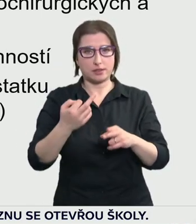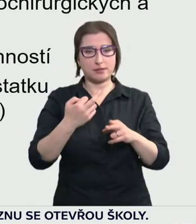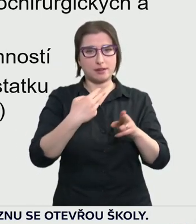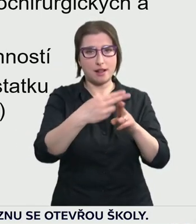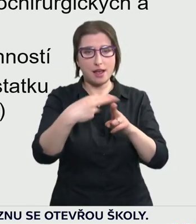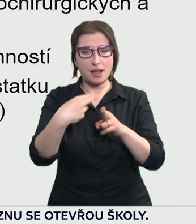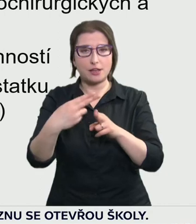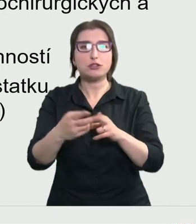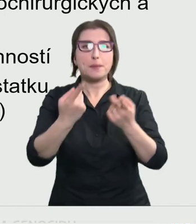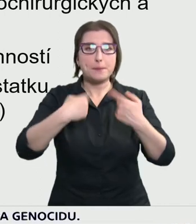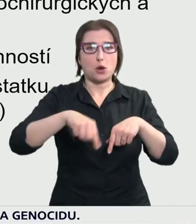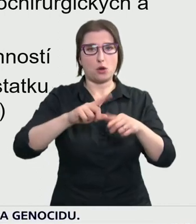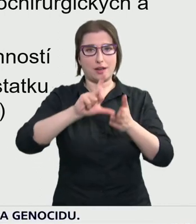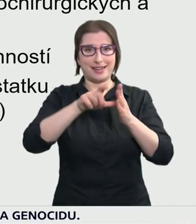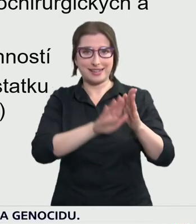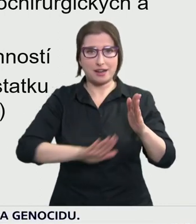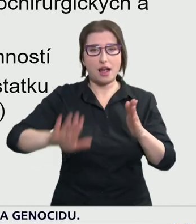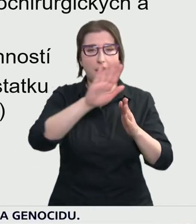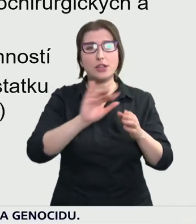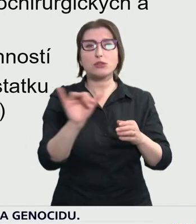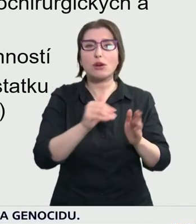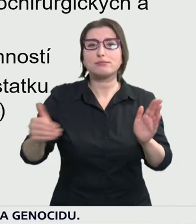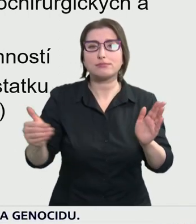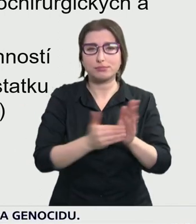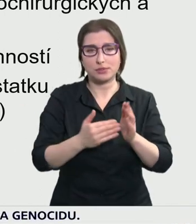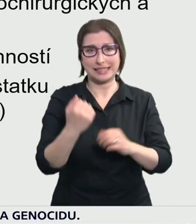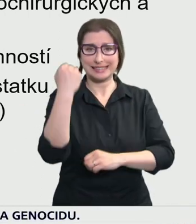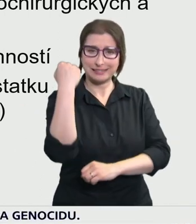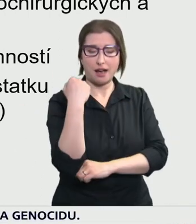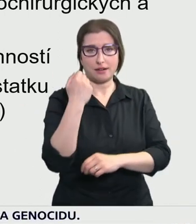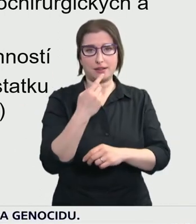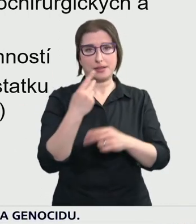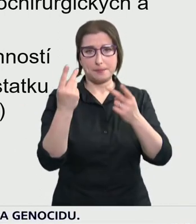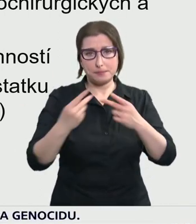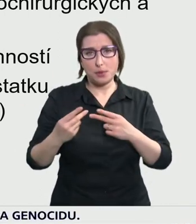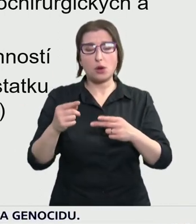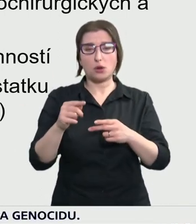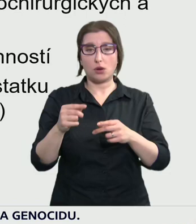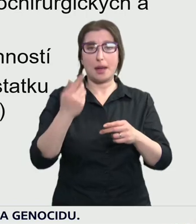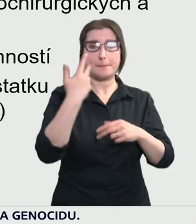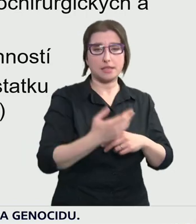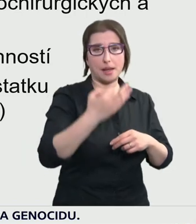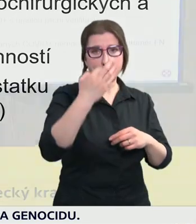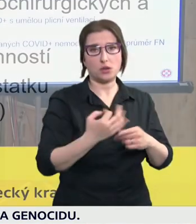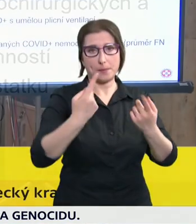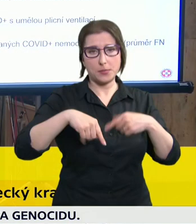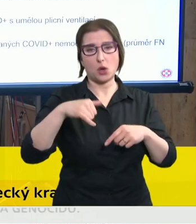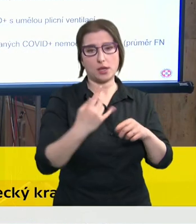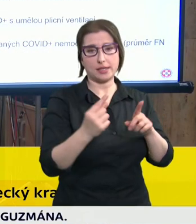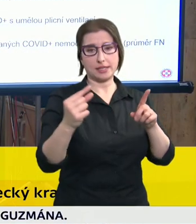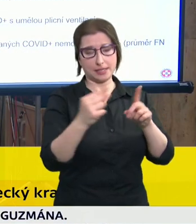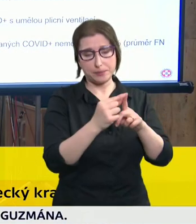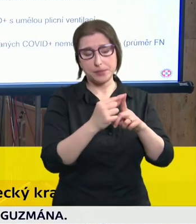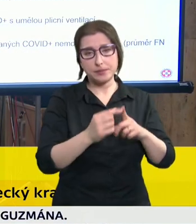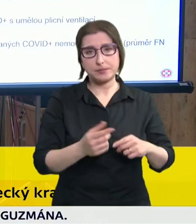pro pacienty vyžadující hospitalizaci na standardních lůžcích a zhruba 50% kapacity intenzivní péče v